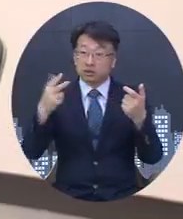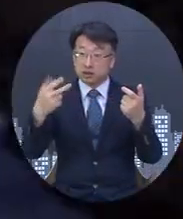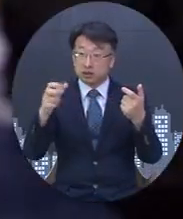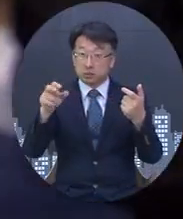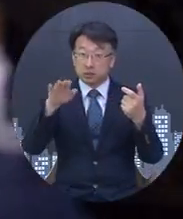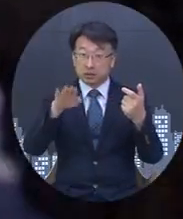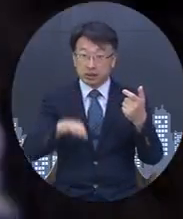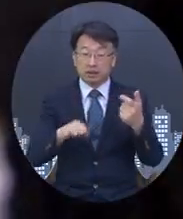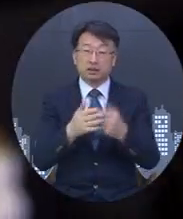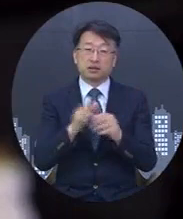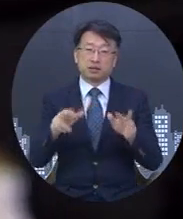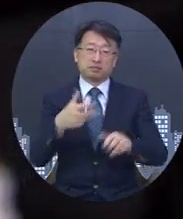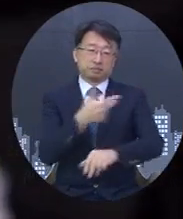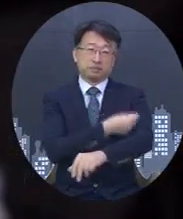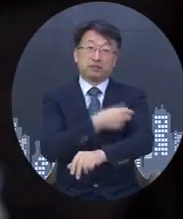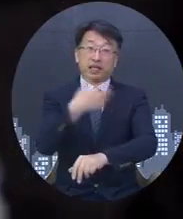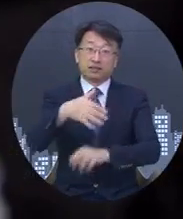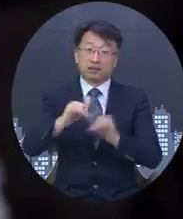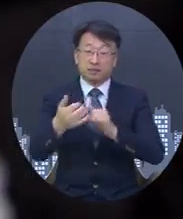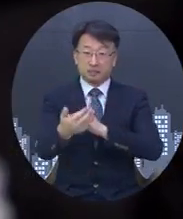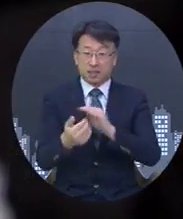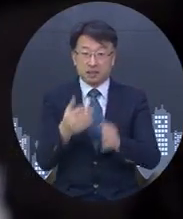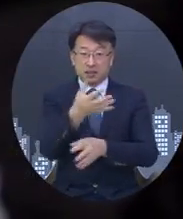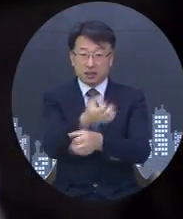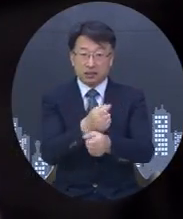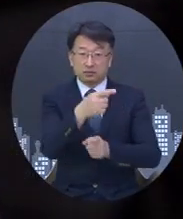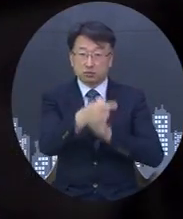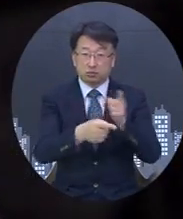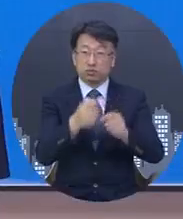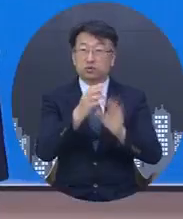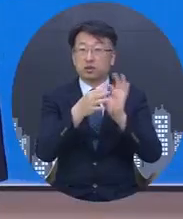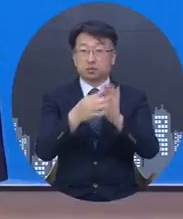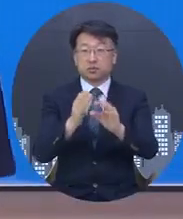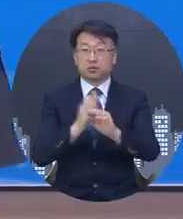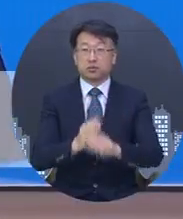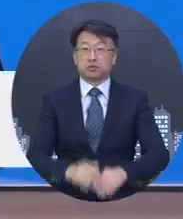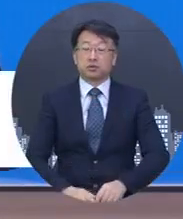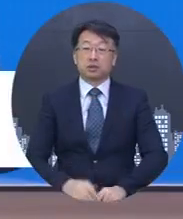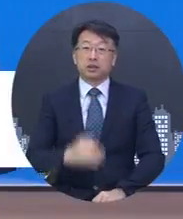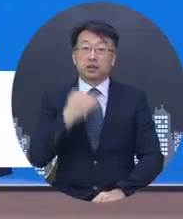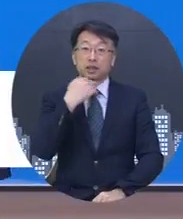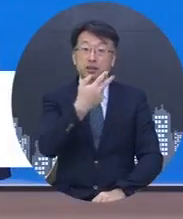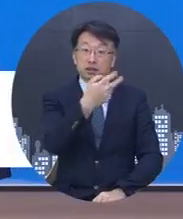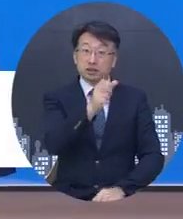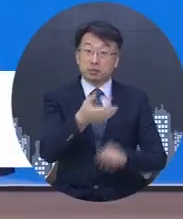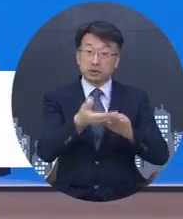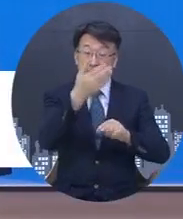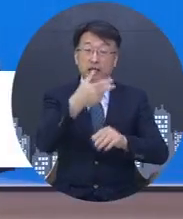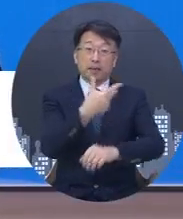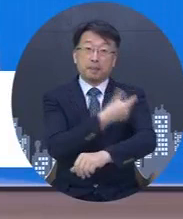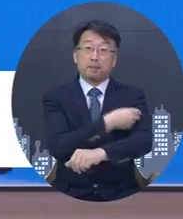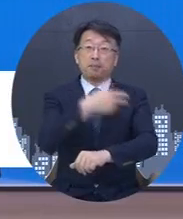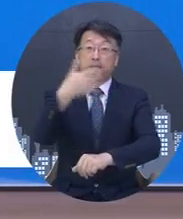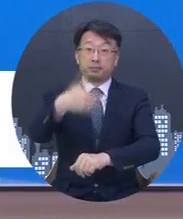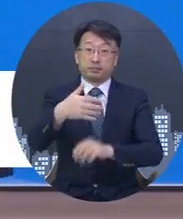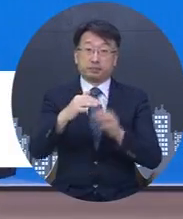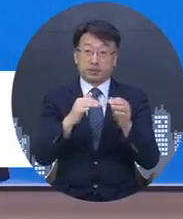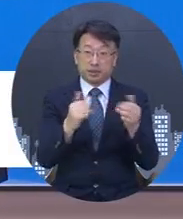이하 백신 미접종에 대한 사전 예약이 시작됐습니다. 75세 이상 미접종자는